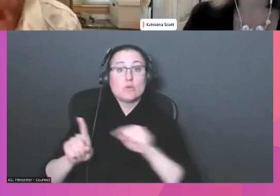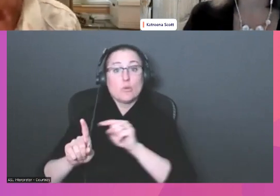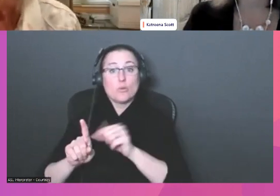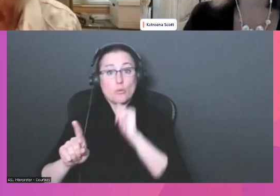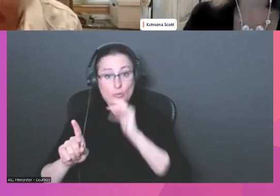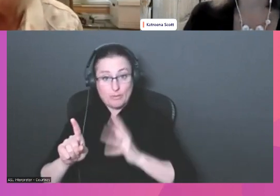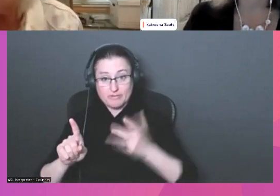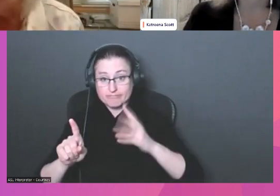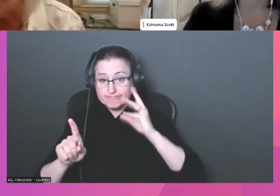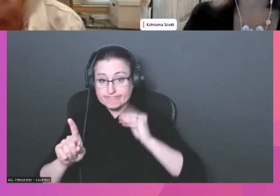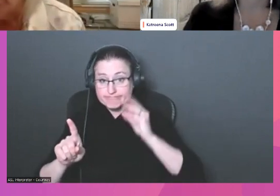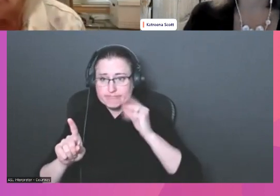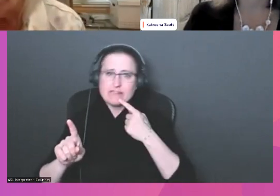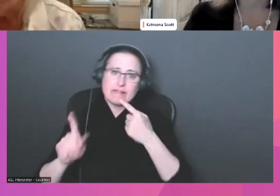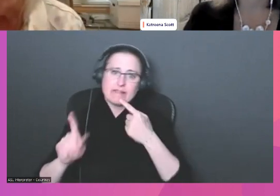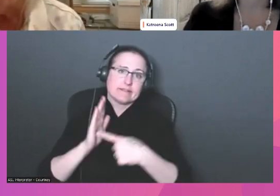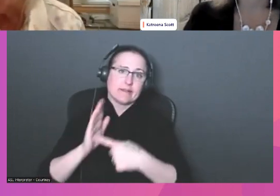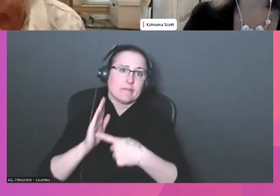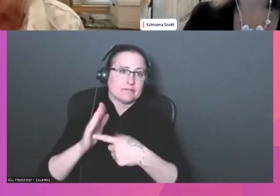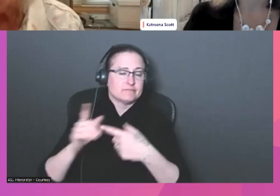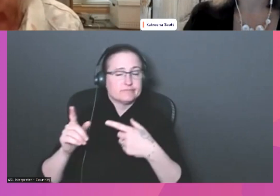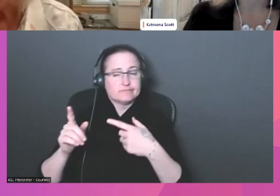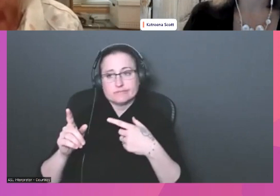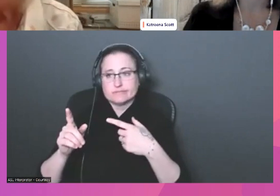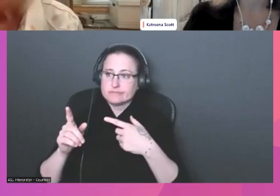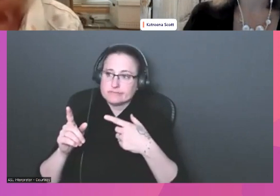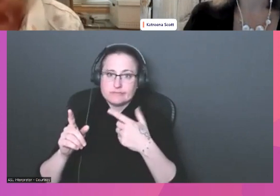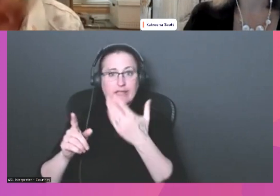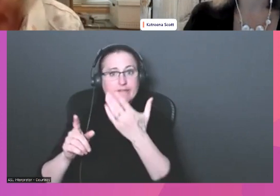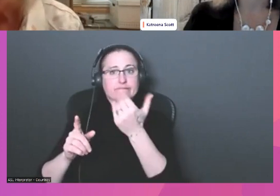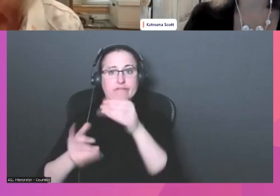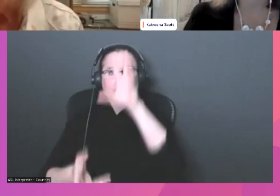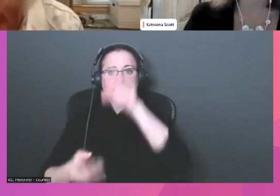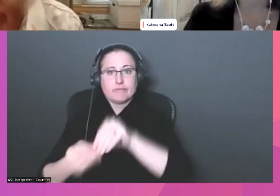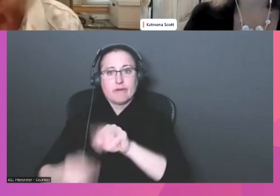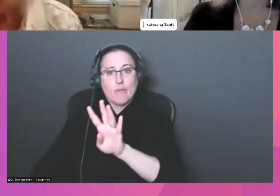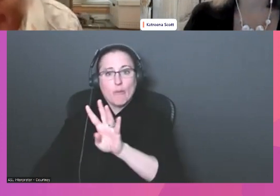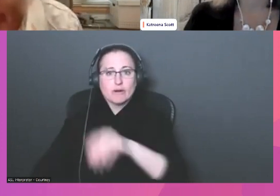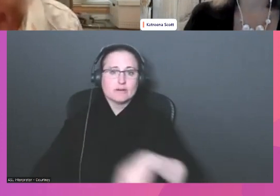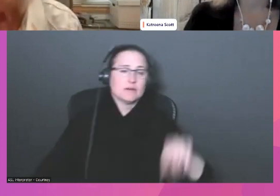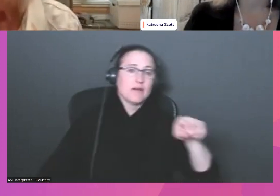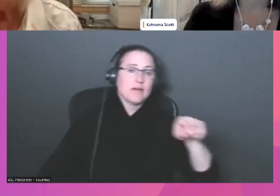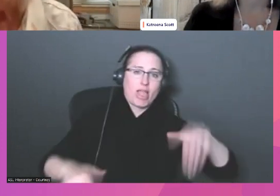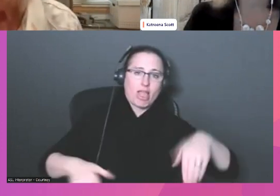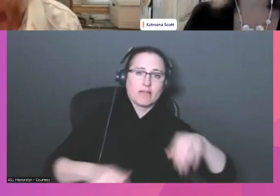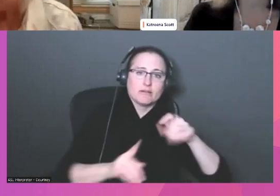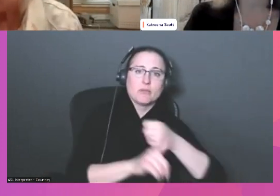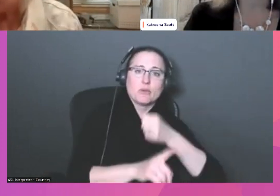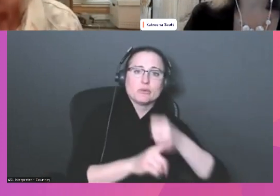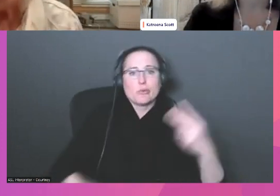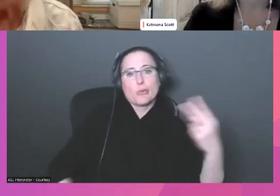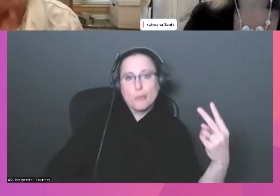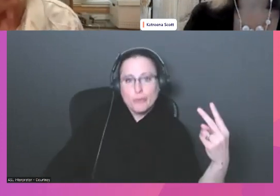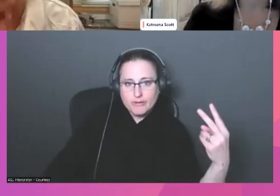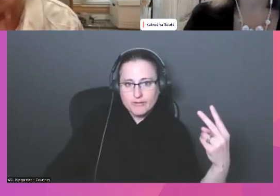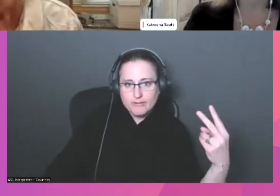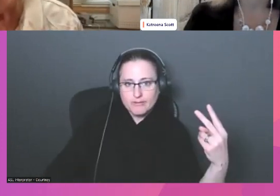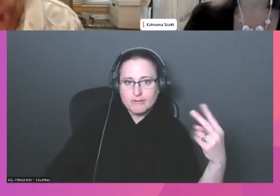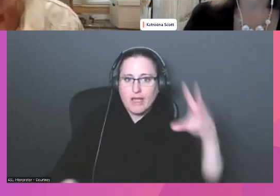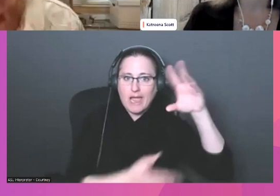Donc, parfois, les femmes, ils vont parler de 4 items sur 15.